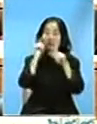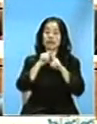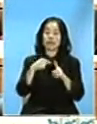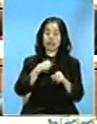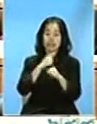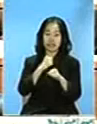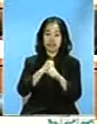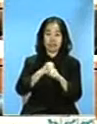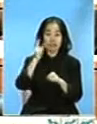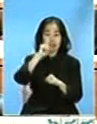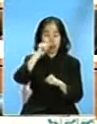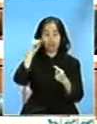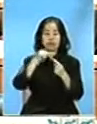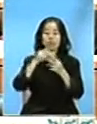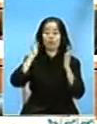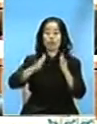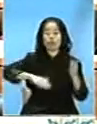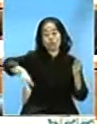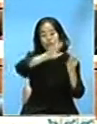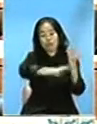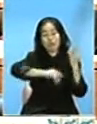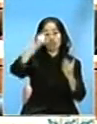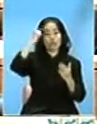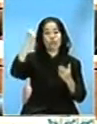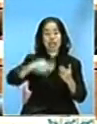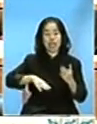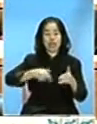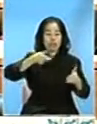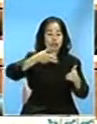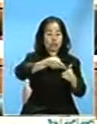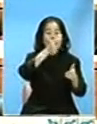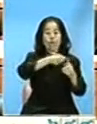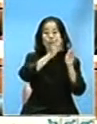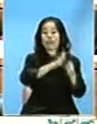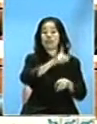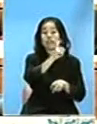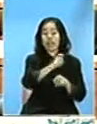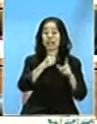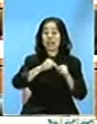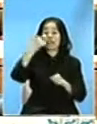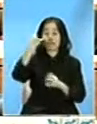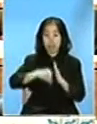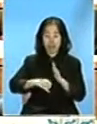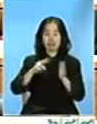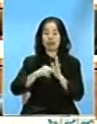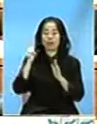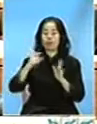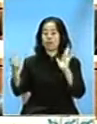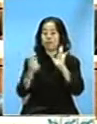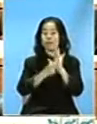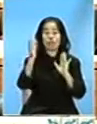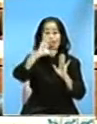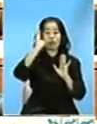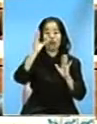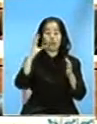นจริงแล้วคนโดยทั่วไปก็รู้ว่าการฆ่าคนตายนั้นเป็นเรื่องที่ผิดถ้าอย่างนั้นเราก็ไม่ต้องไประบุไว้ในกฎหม